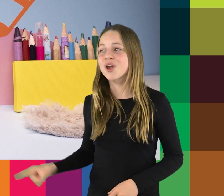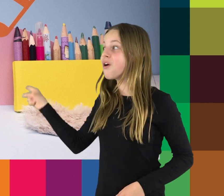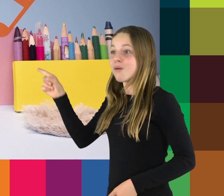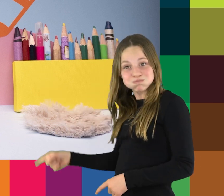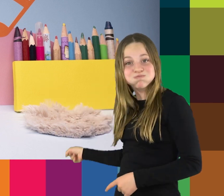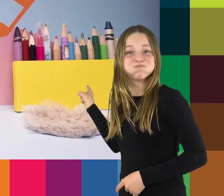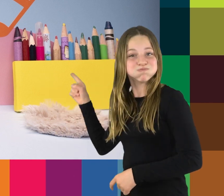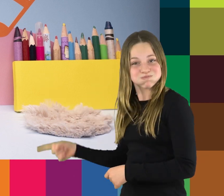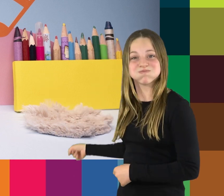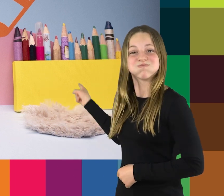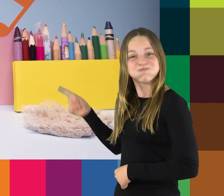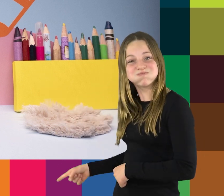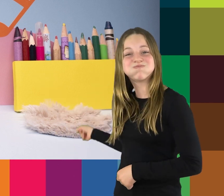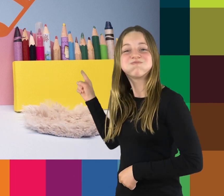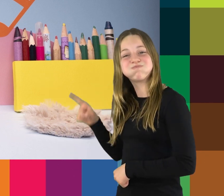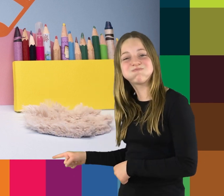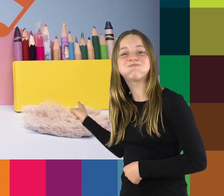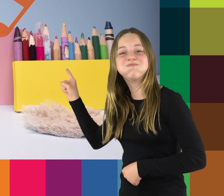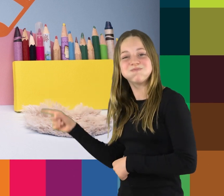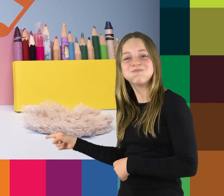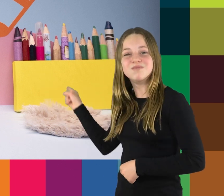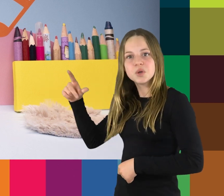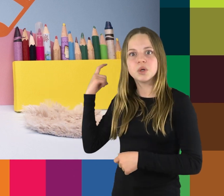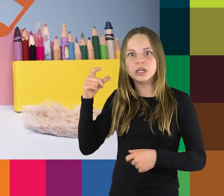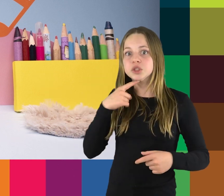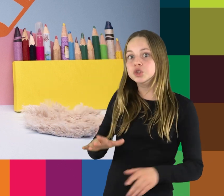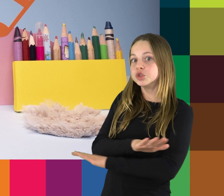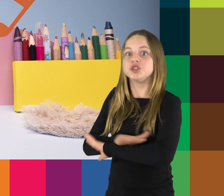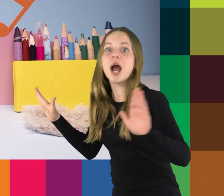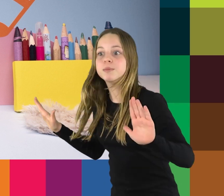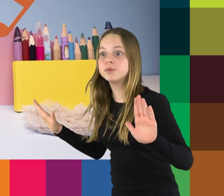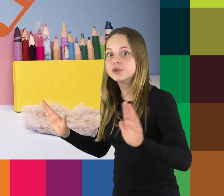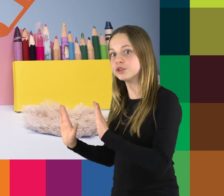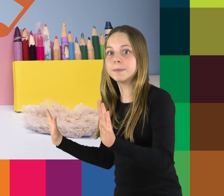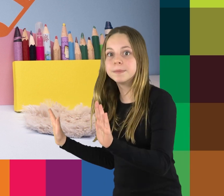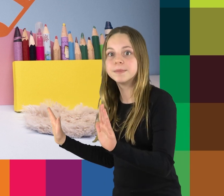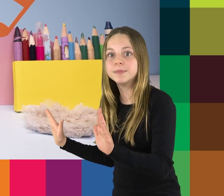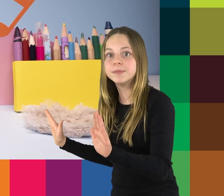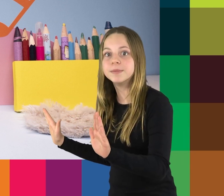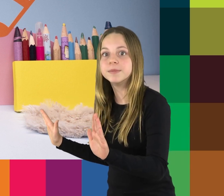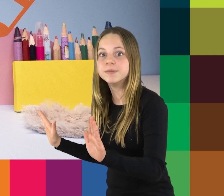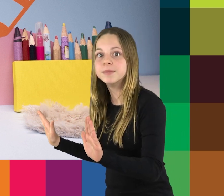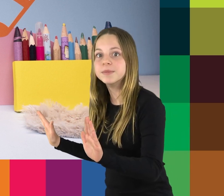sur le ballon. Tournez, tournez les couleurs. Zuko, dis stop.